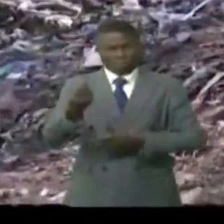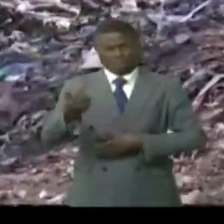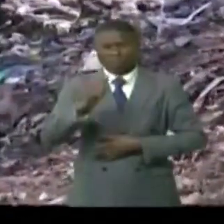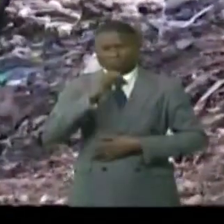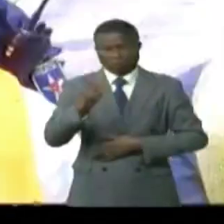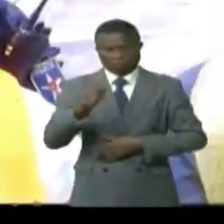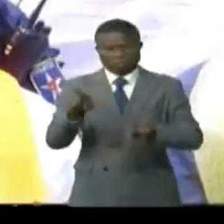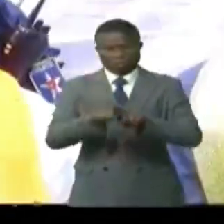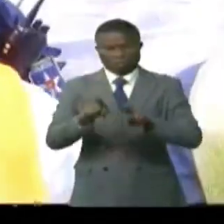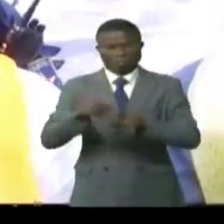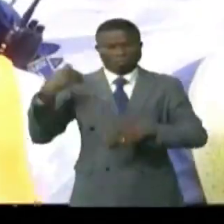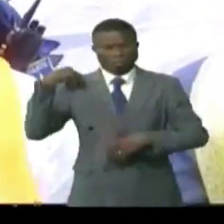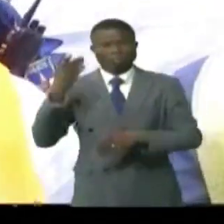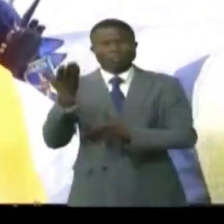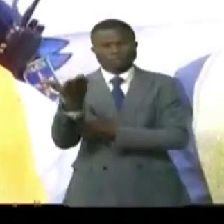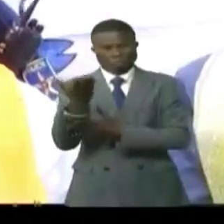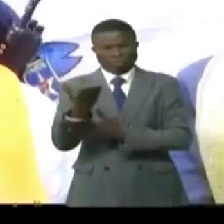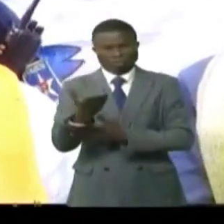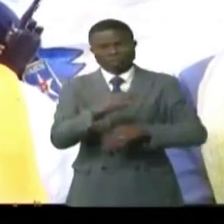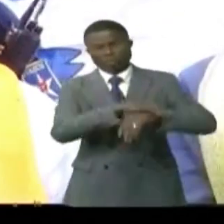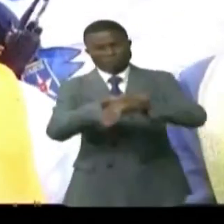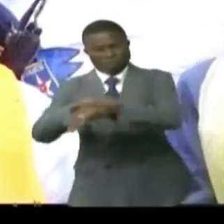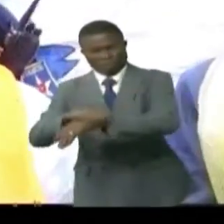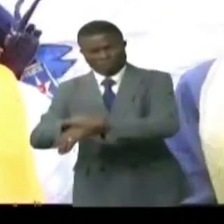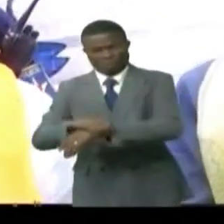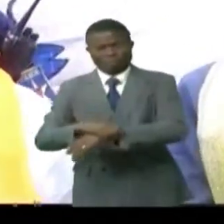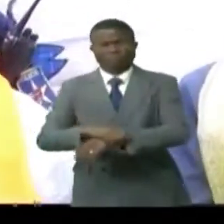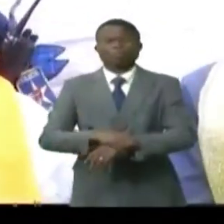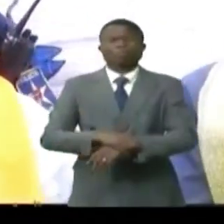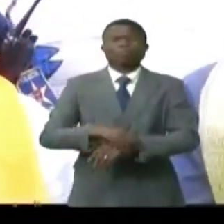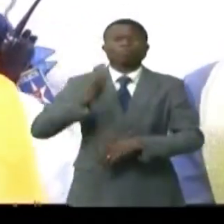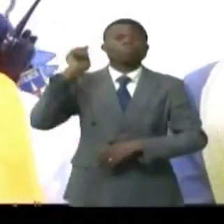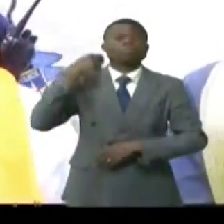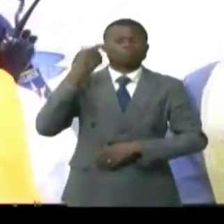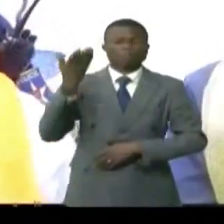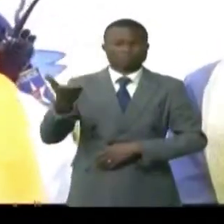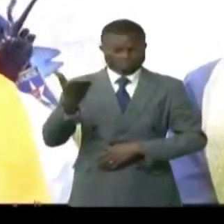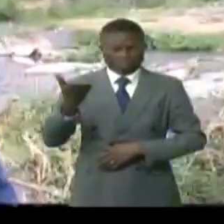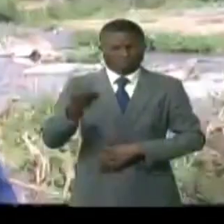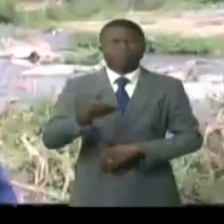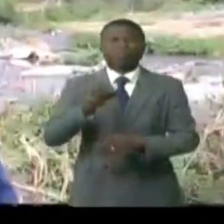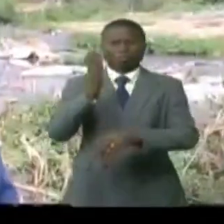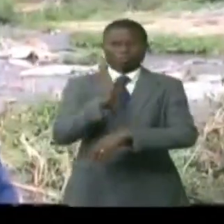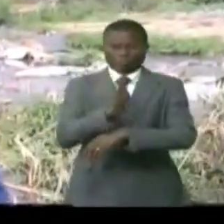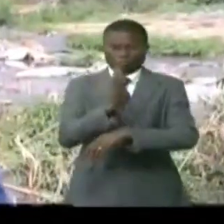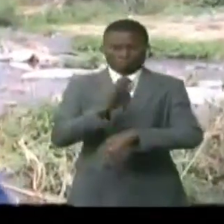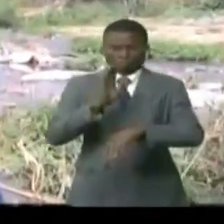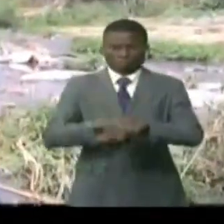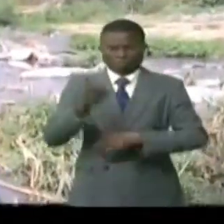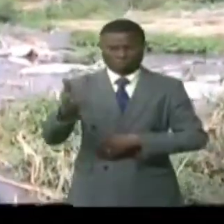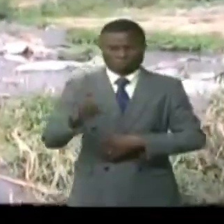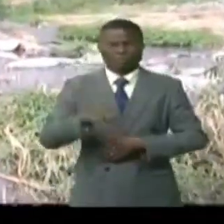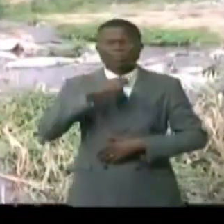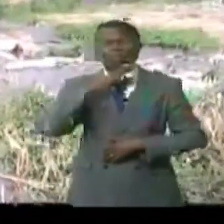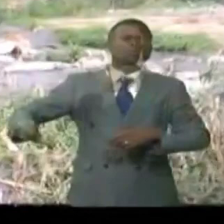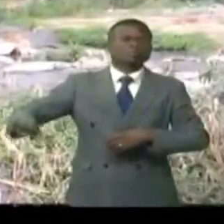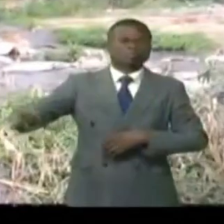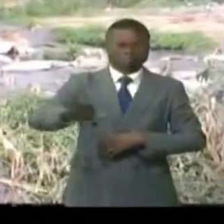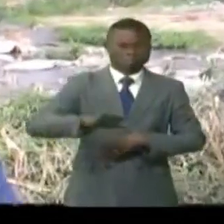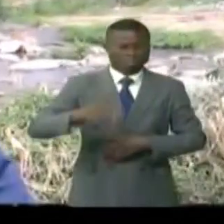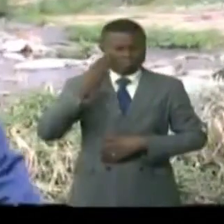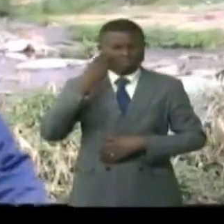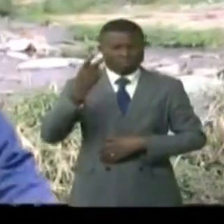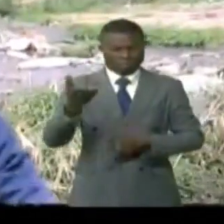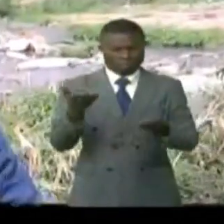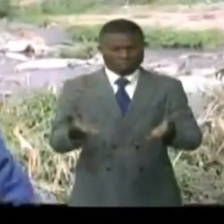amendes telles qu'édictées par la loi, on doit les ramener au niveau de CPRK et ça servirait certainement de leçon. Il y avait les immondices partout, comme vous allez